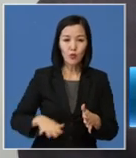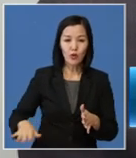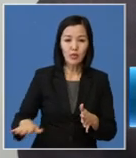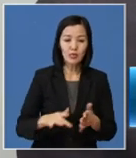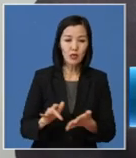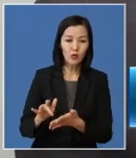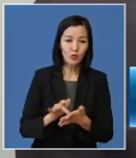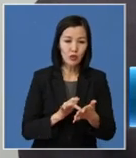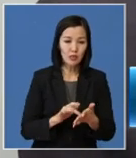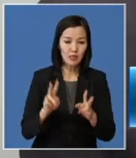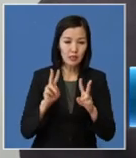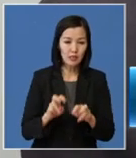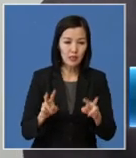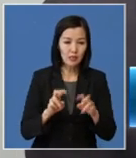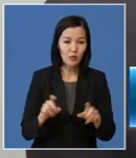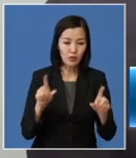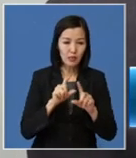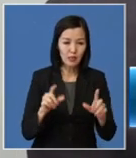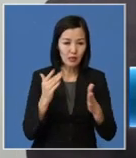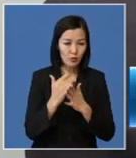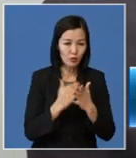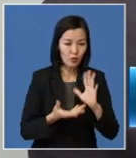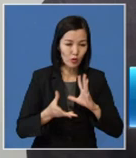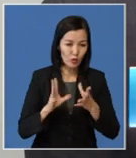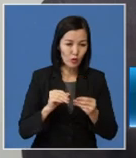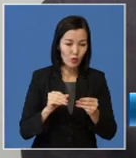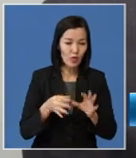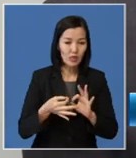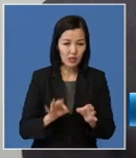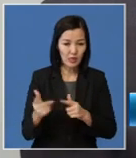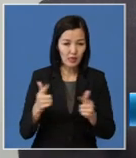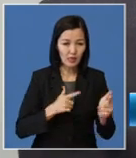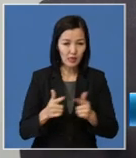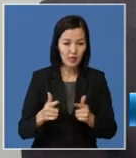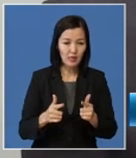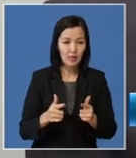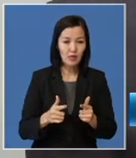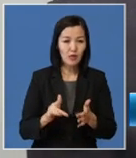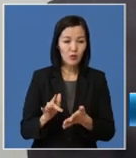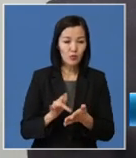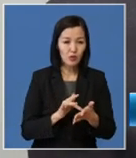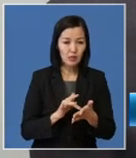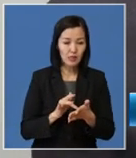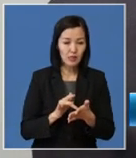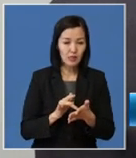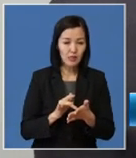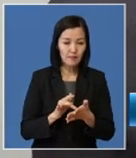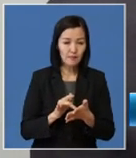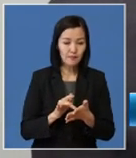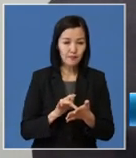әлеуетін зерттеу орындағы нысандар түгінде жұмыстар жүргізілді. Қорытындысы бойынша қазір туристтік өнімдер